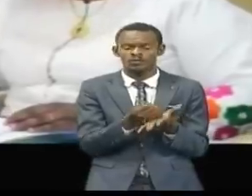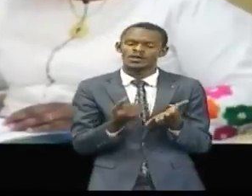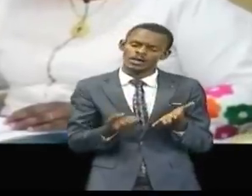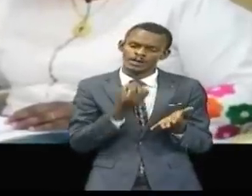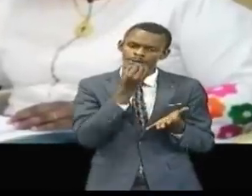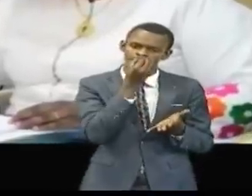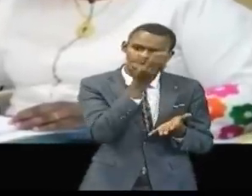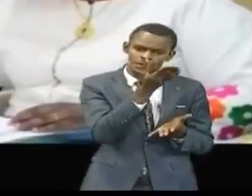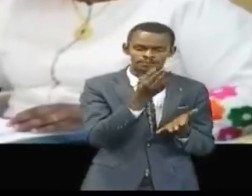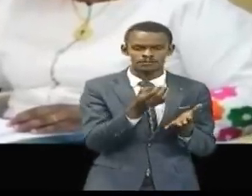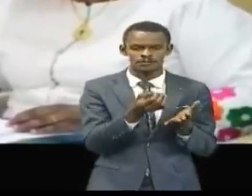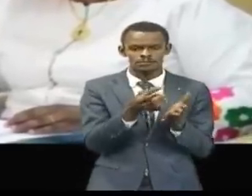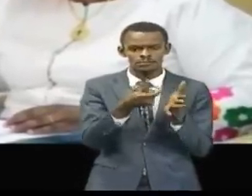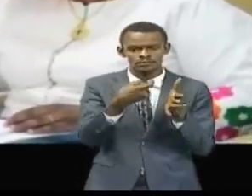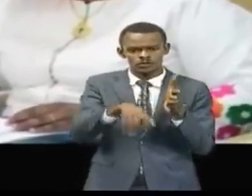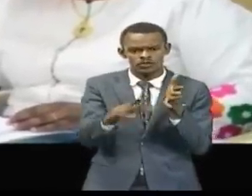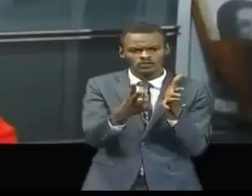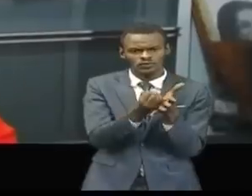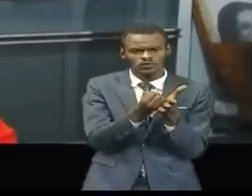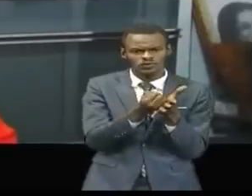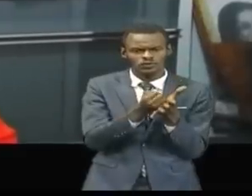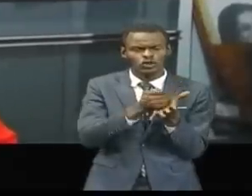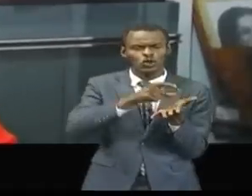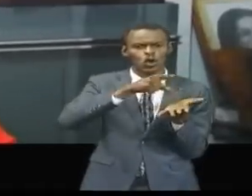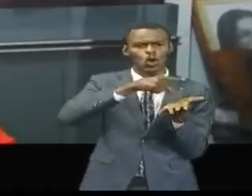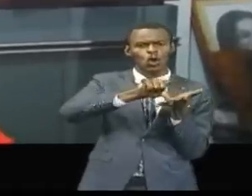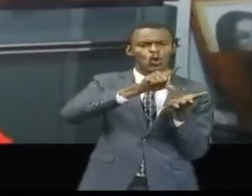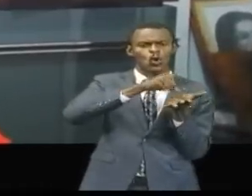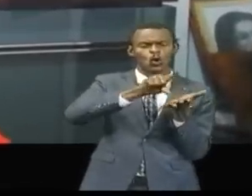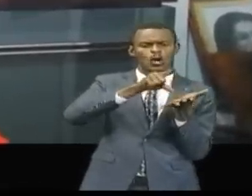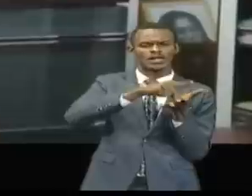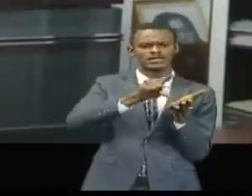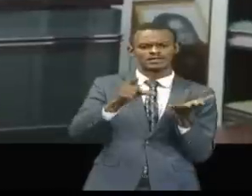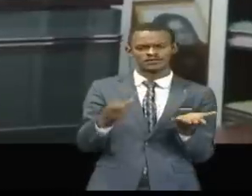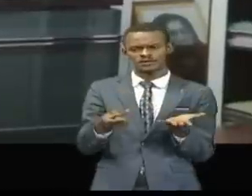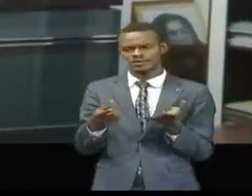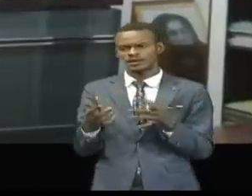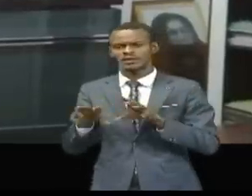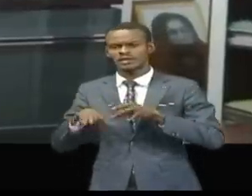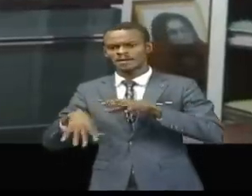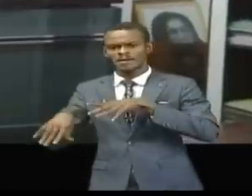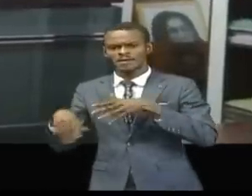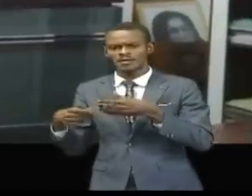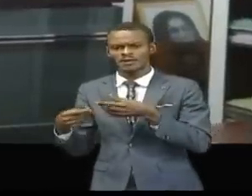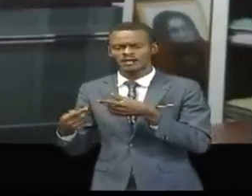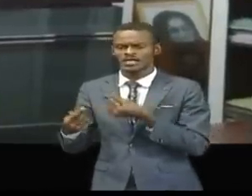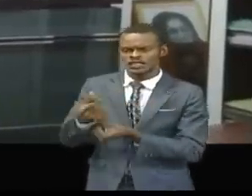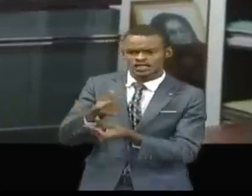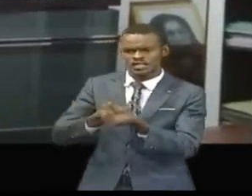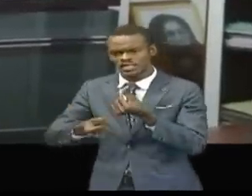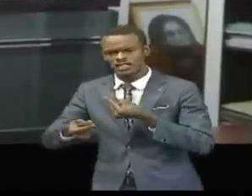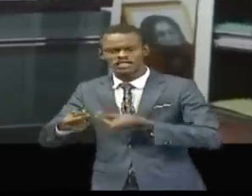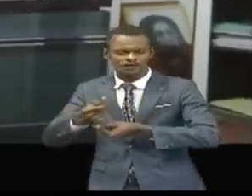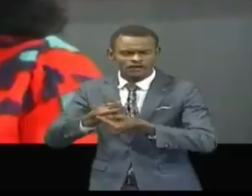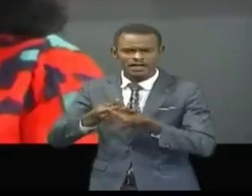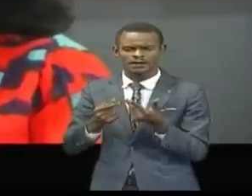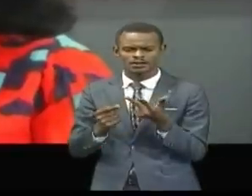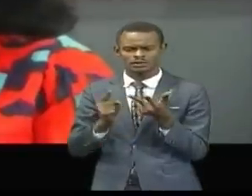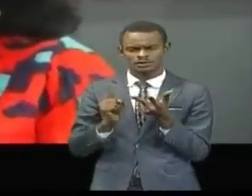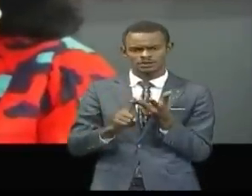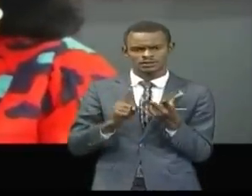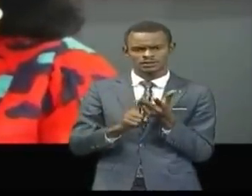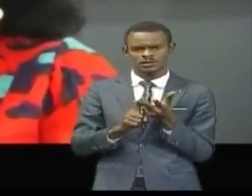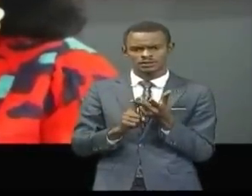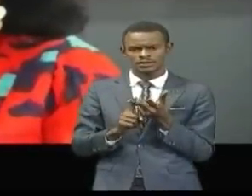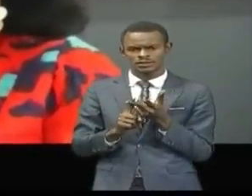locatifs, les revenus des capitaux mobiliers et les revenus professionnels comprenant les rémunérations et les bénéfices